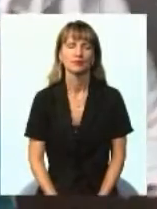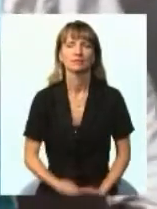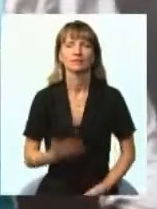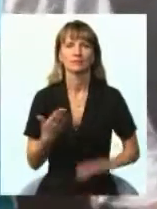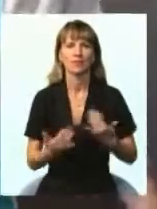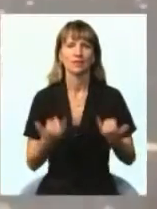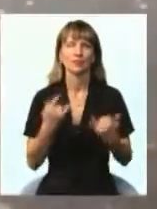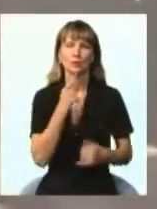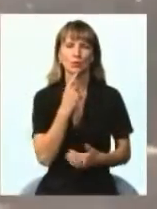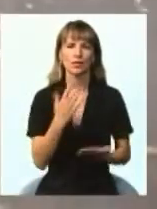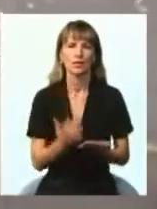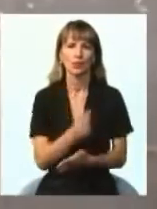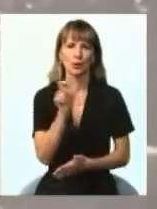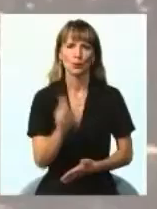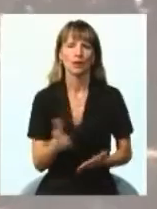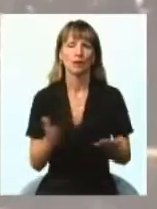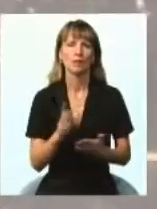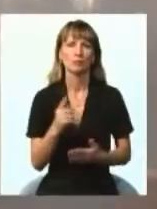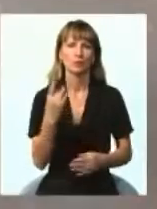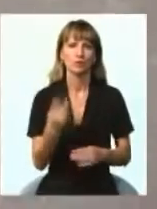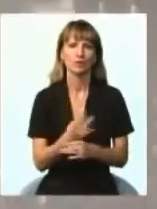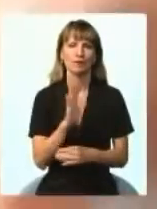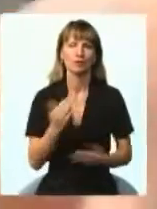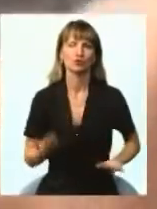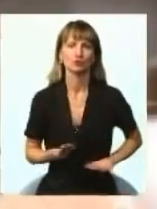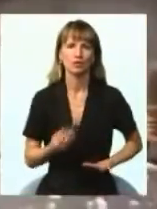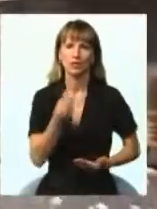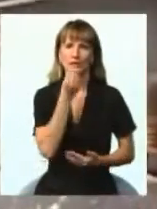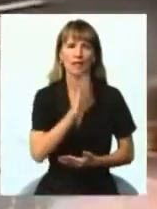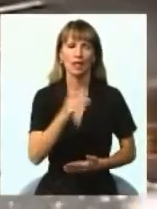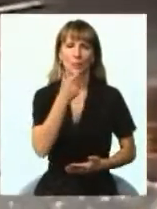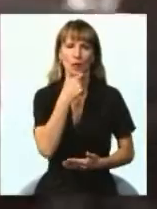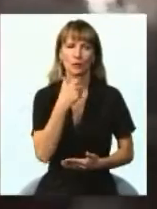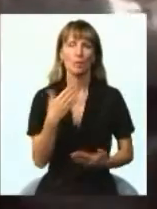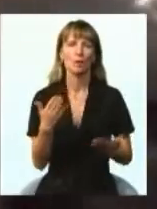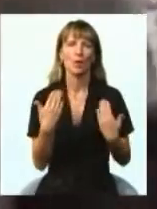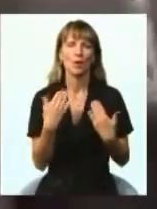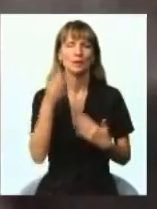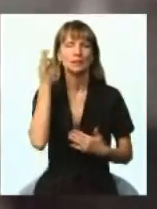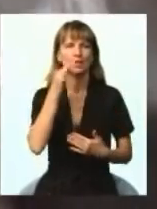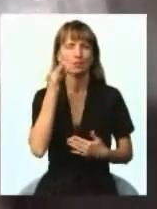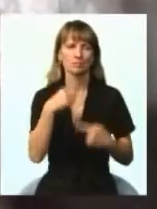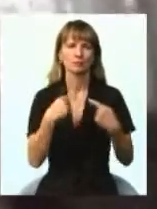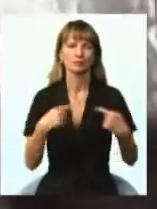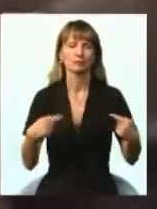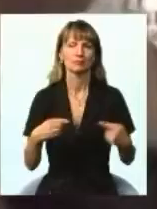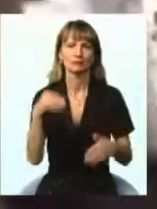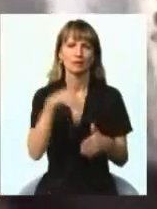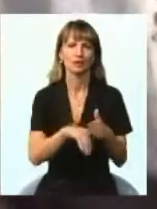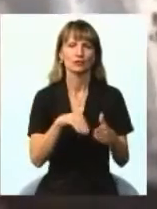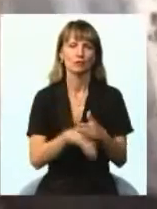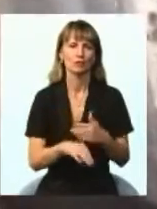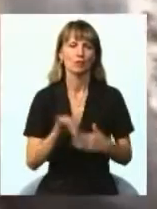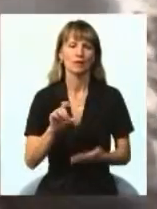Мабуть, сьогодні важко знайти людину, котра бодай раз у житті не смакувала морозивом. Прохолодне, солодке, з різноманітними начинками,